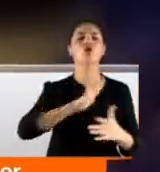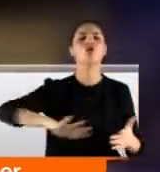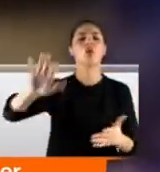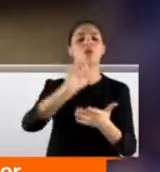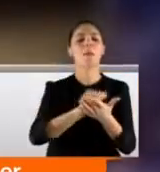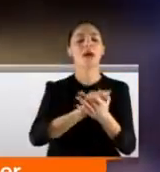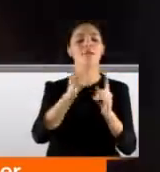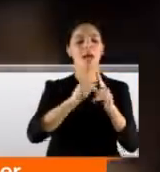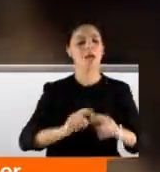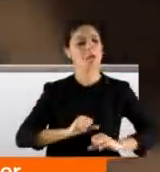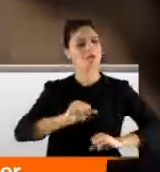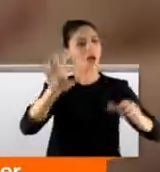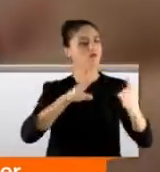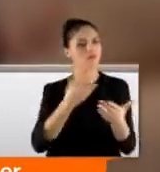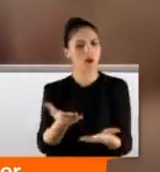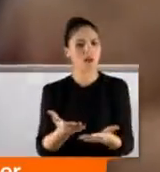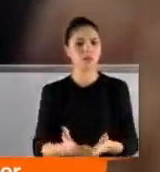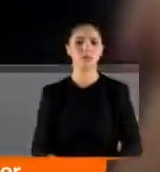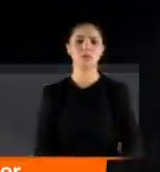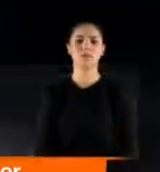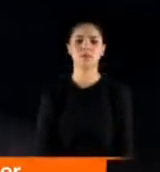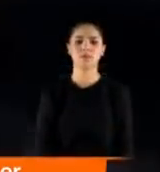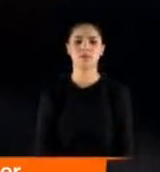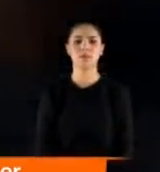sosyal medya hesaplarından da paylaşıldı. Leyla.